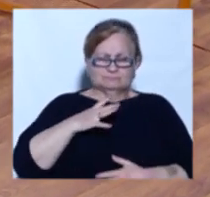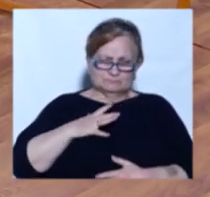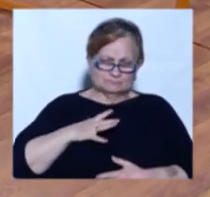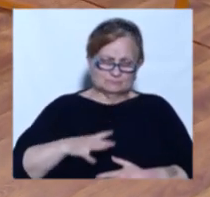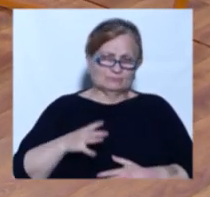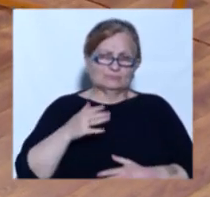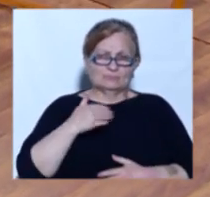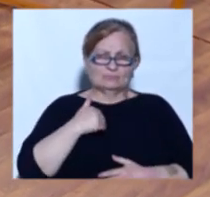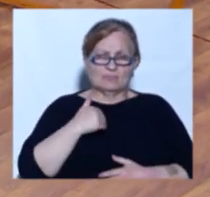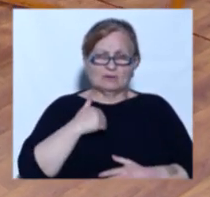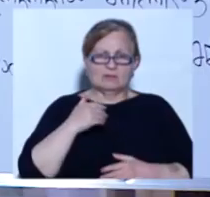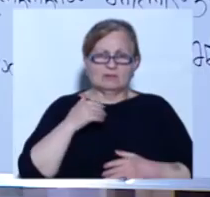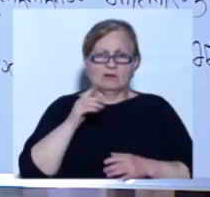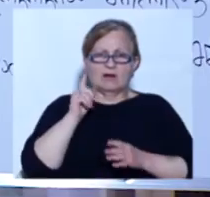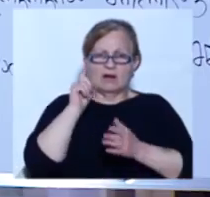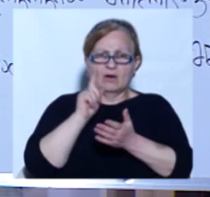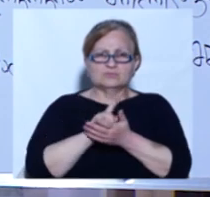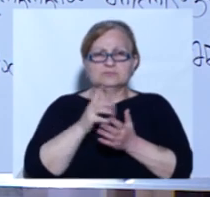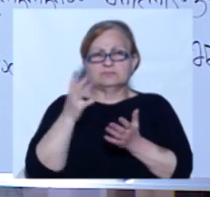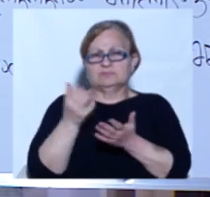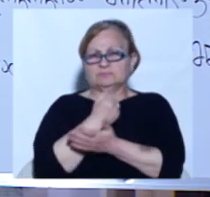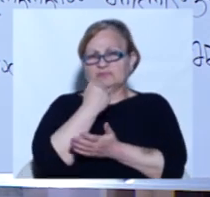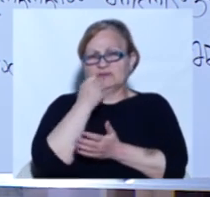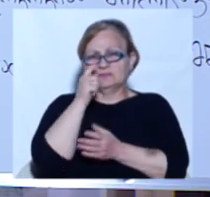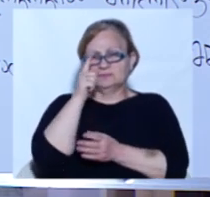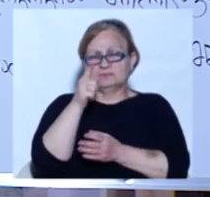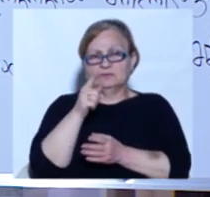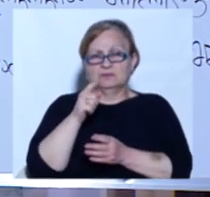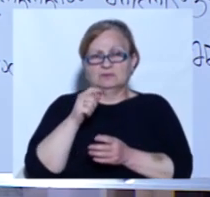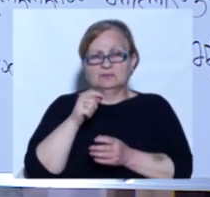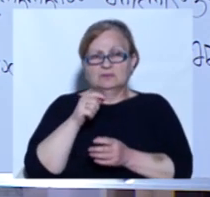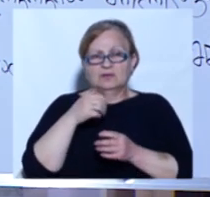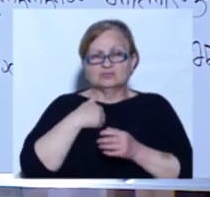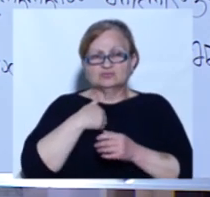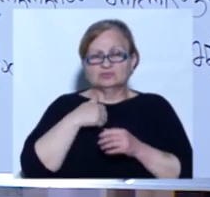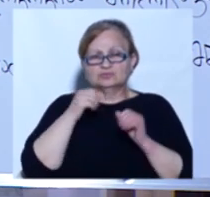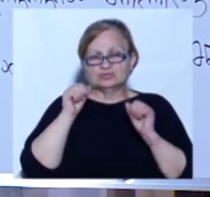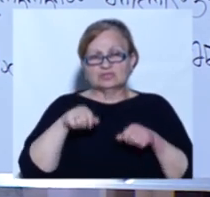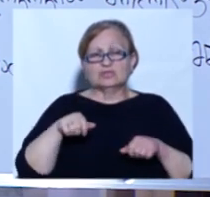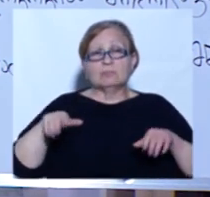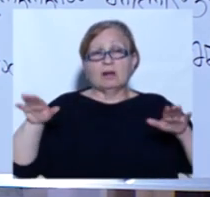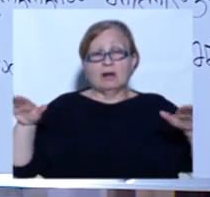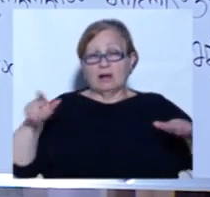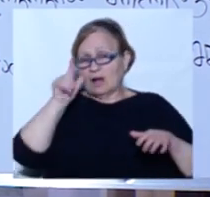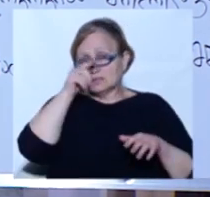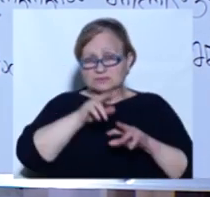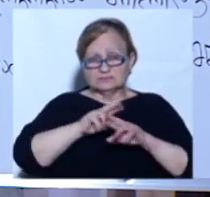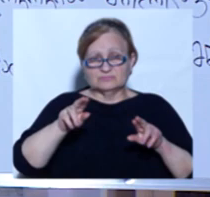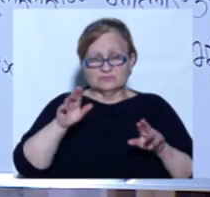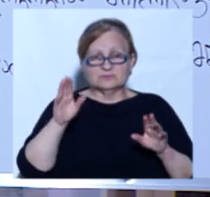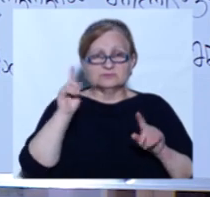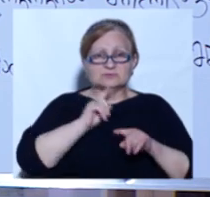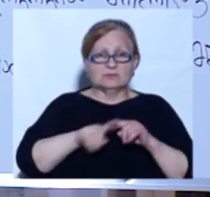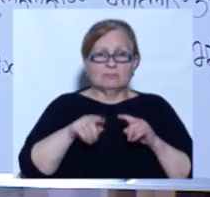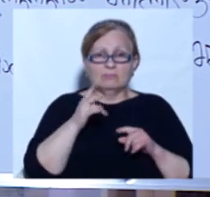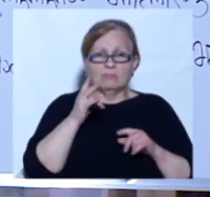შევუდგებით გზას მწვერვალისკენ აუცილებლად მივაღწევთ. შეიძლება არწივივით იფრინოს სწრაფად, მაგრამ